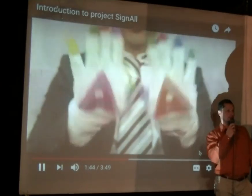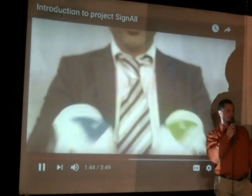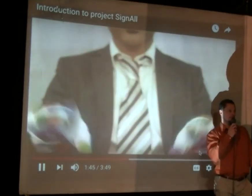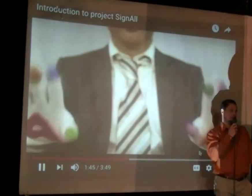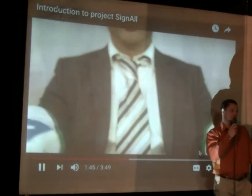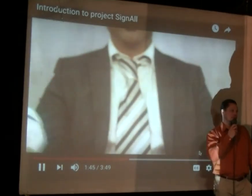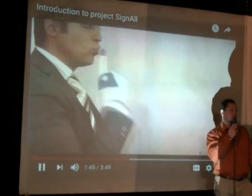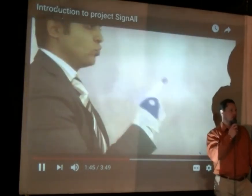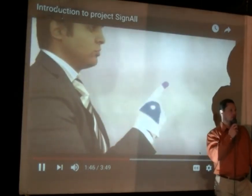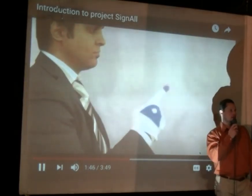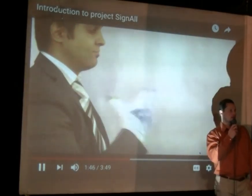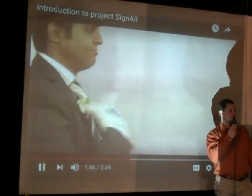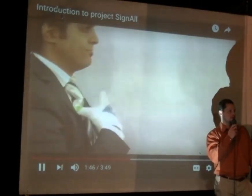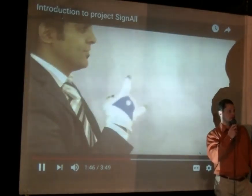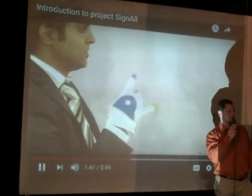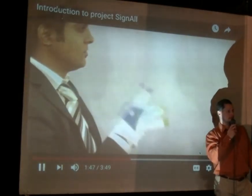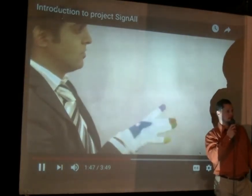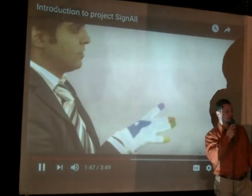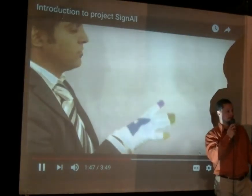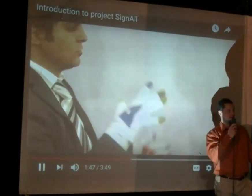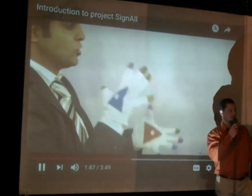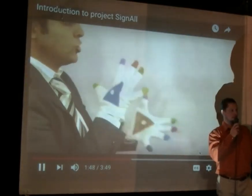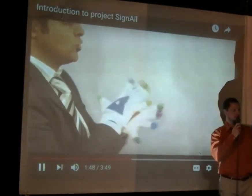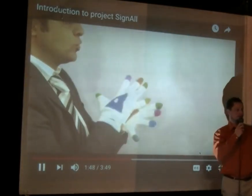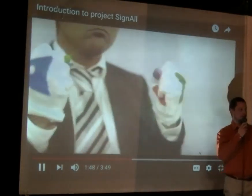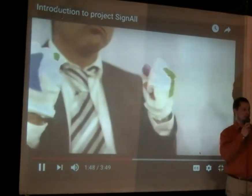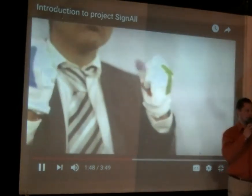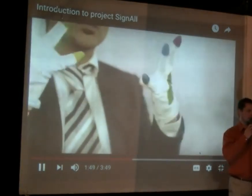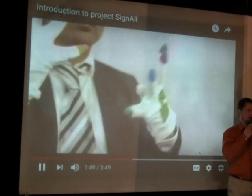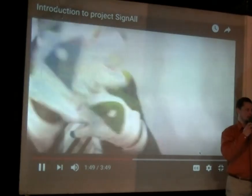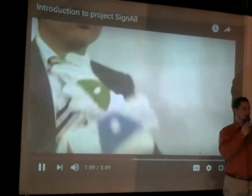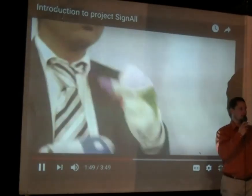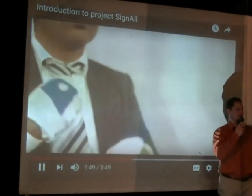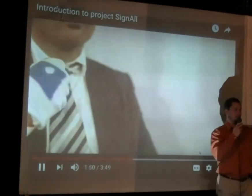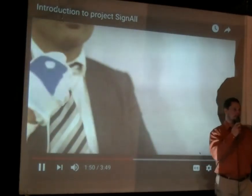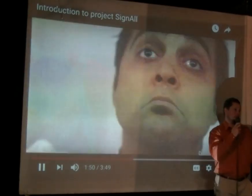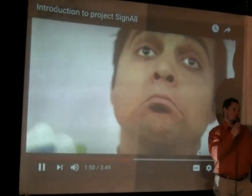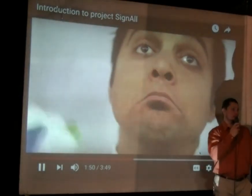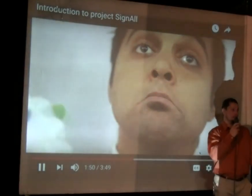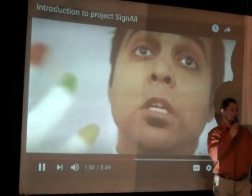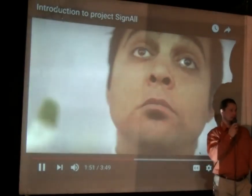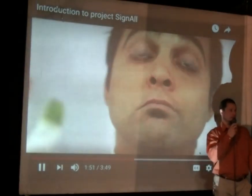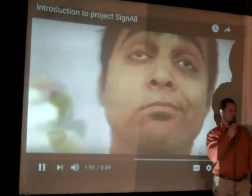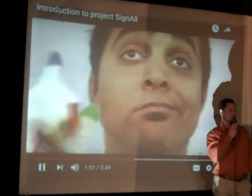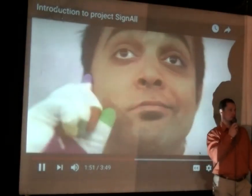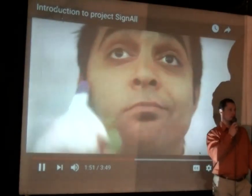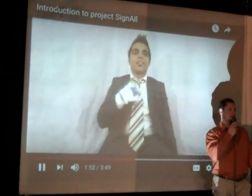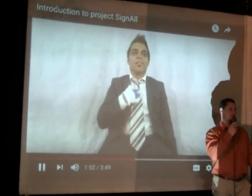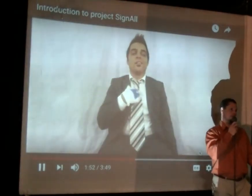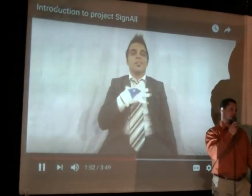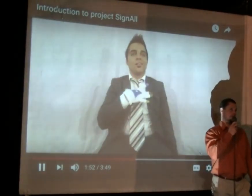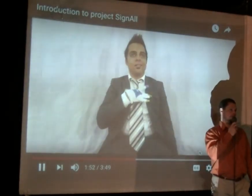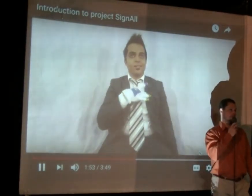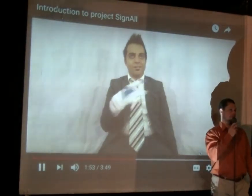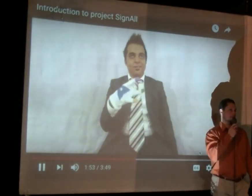próbálunk úgy elválni, hogy, normális beszélgetést is fel lehessen ismerni. De itt ugye nem